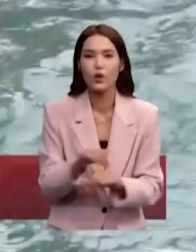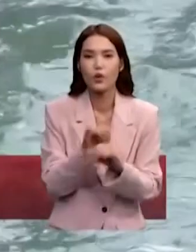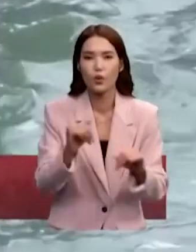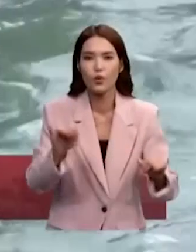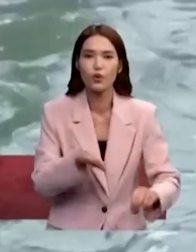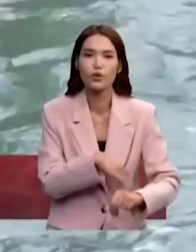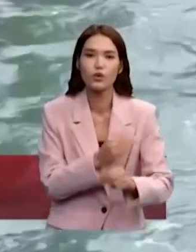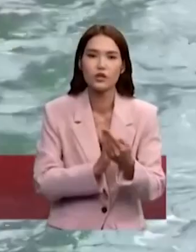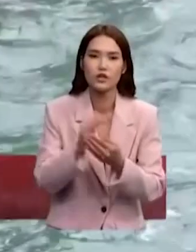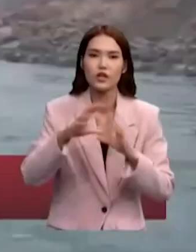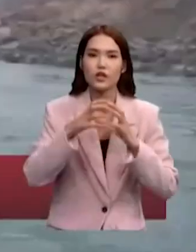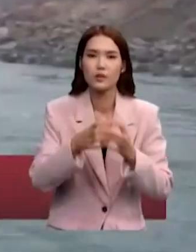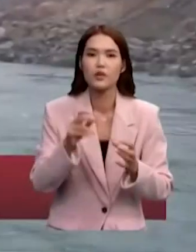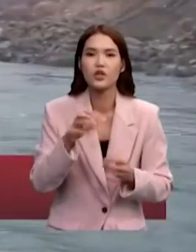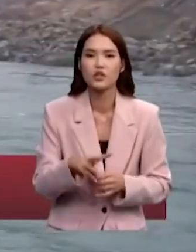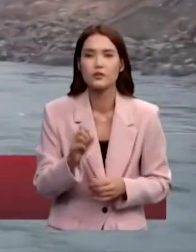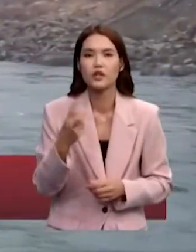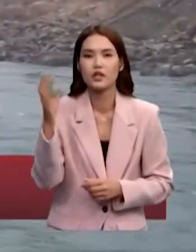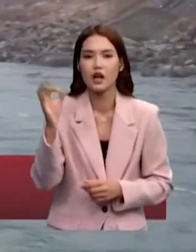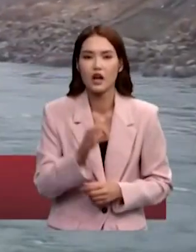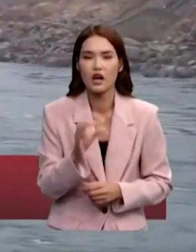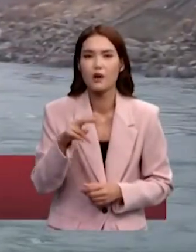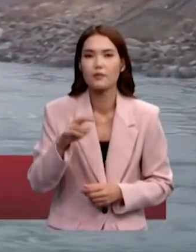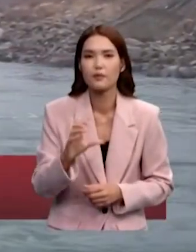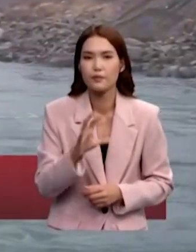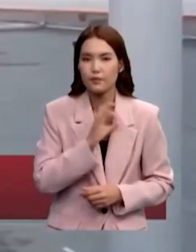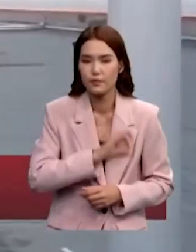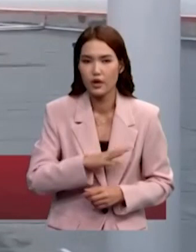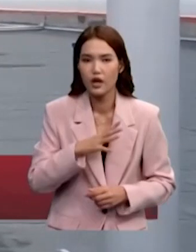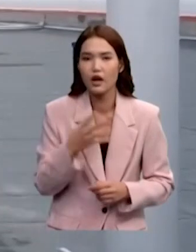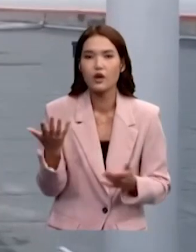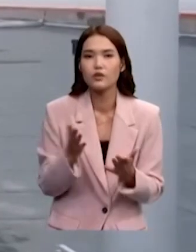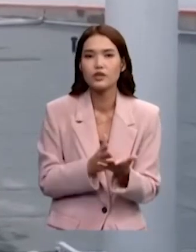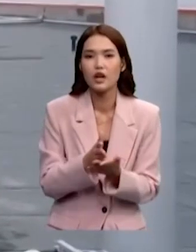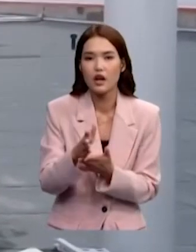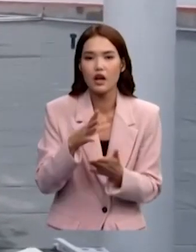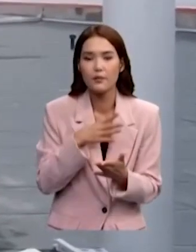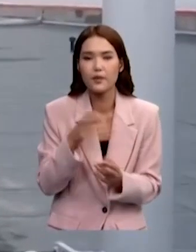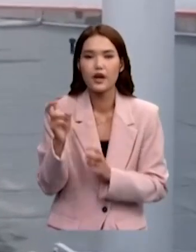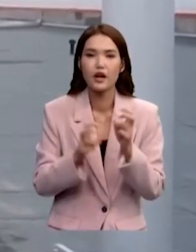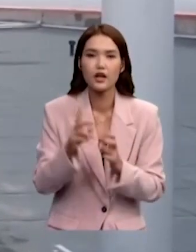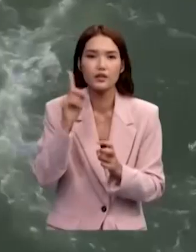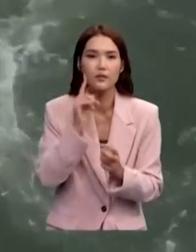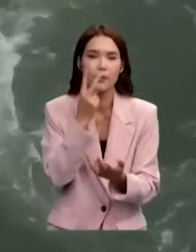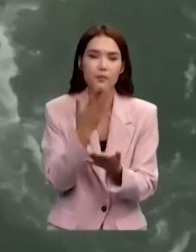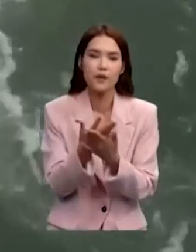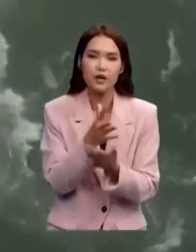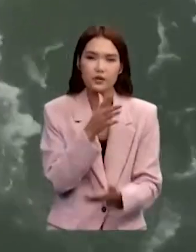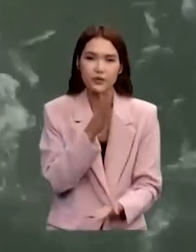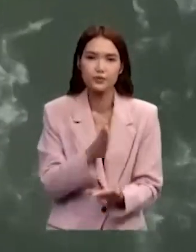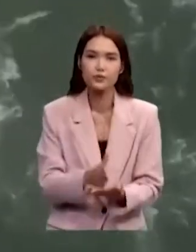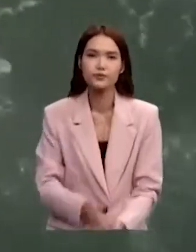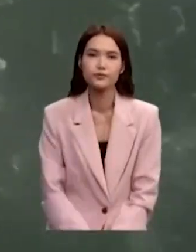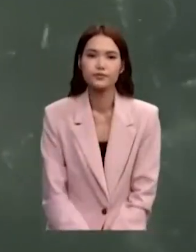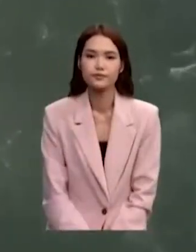температуры на планете более чем на 2 градуса Цельсия Какие шаги в этом направлении будут предприниматься покажет время